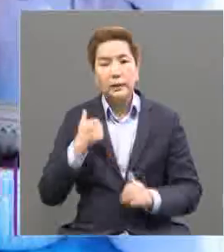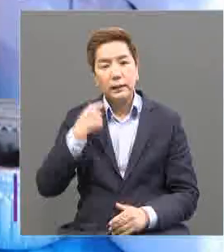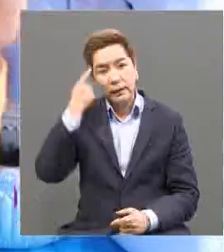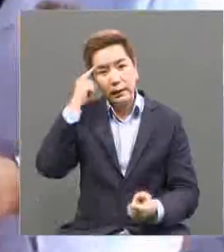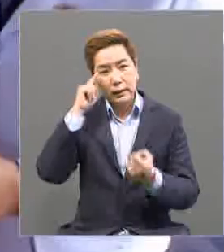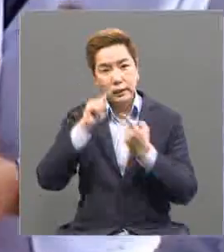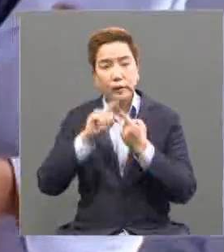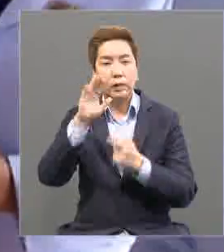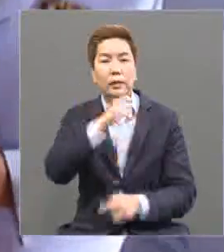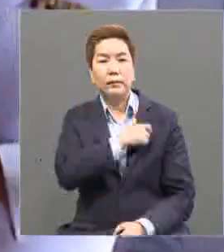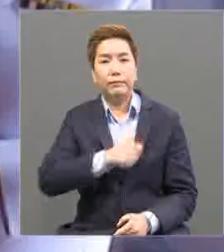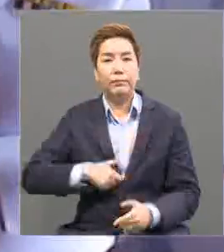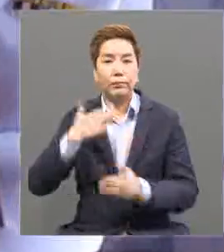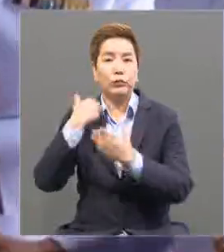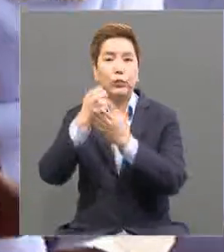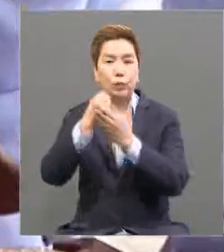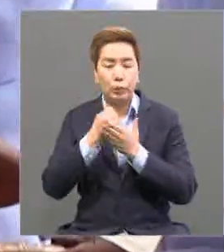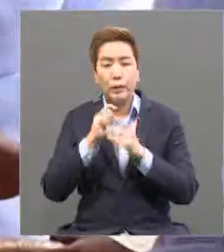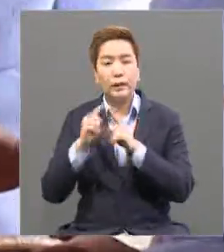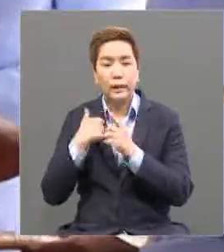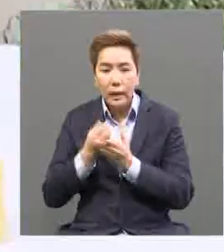ำนึกในพระมหากรุณาธิคุณ